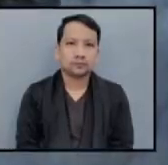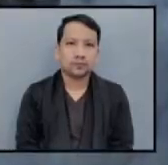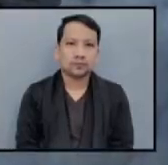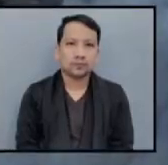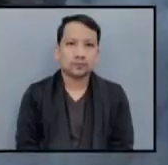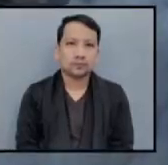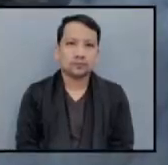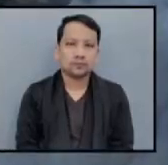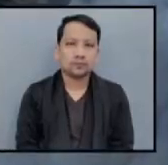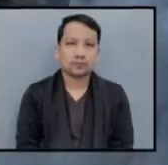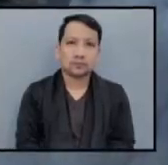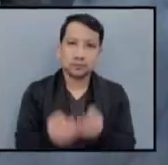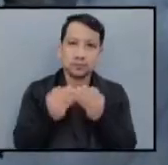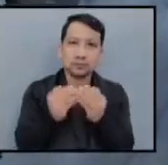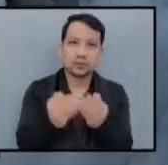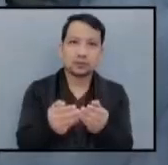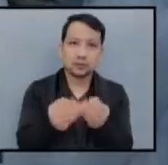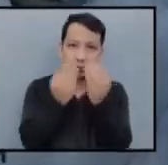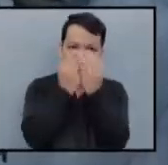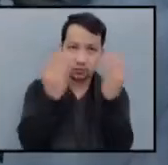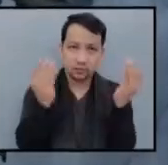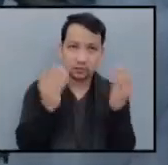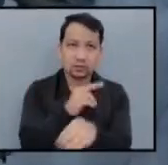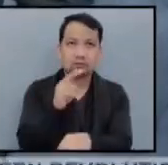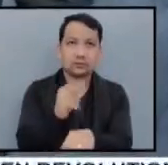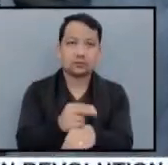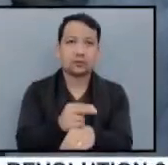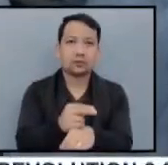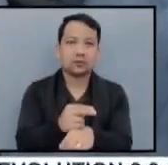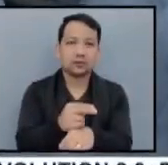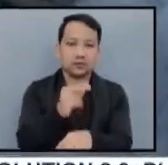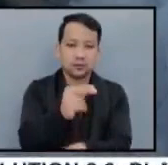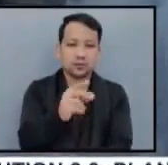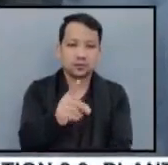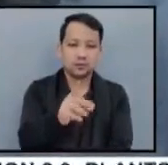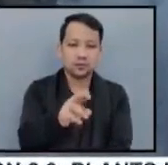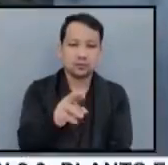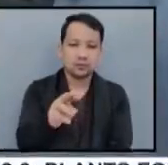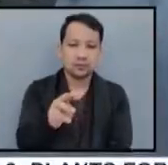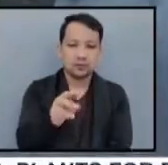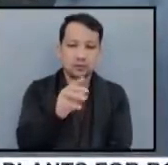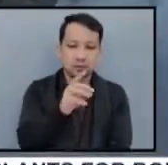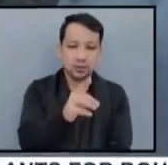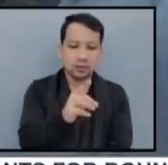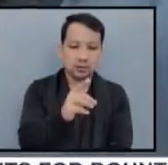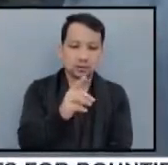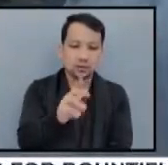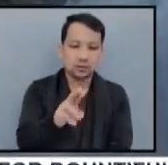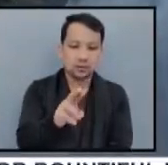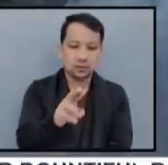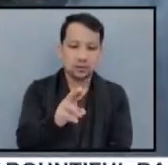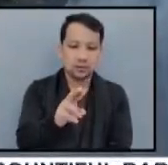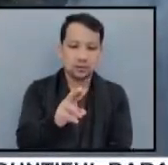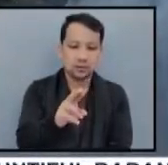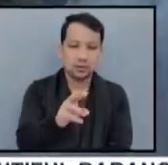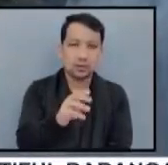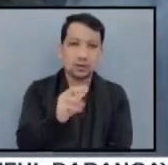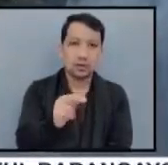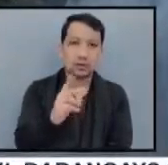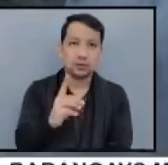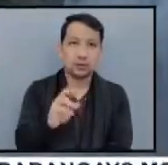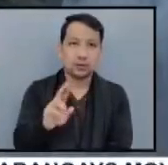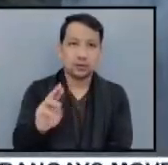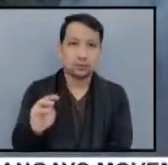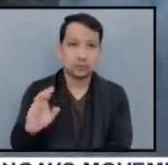Patuloy ang paalala ng National Disaster Risk Reduction and Management Council sa mga residente na gawin ang lahat ng